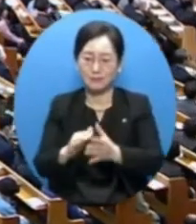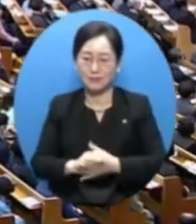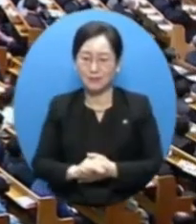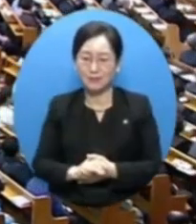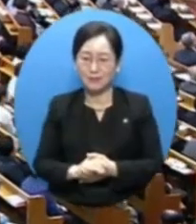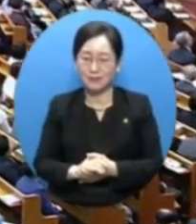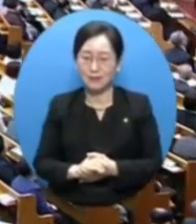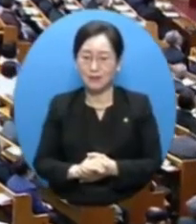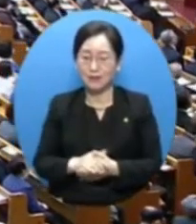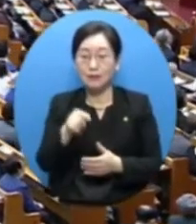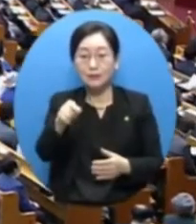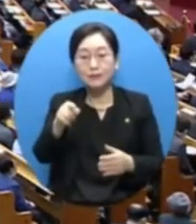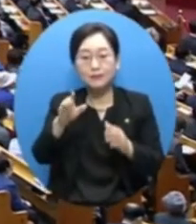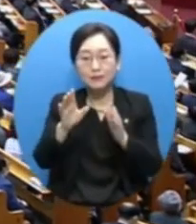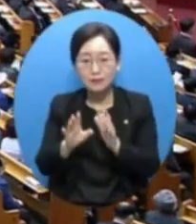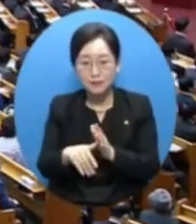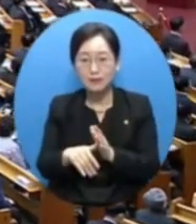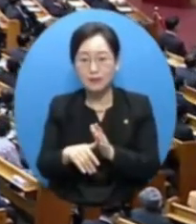그 당시